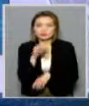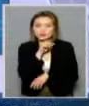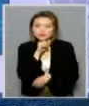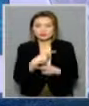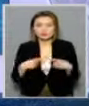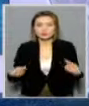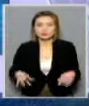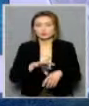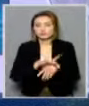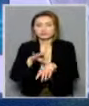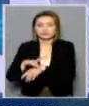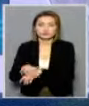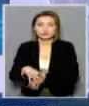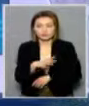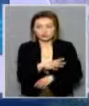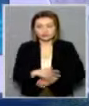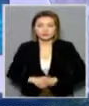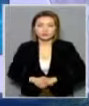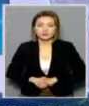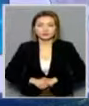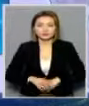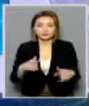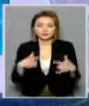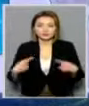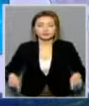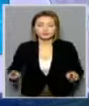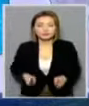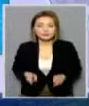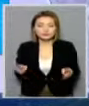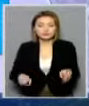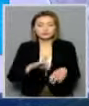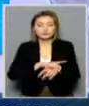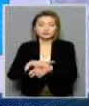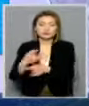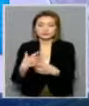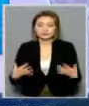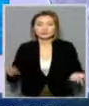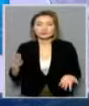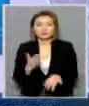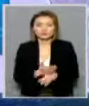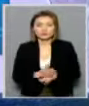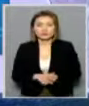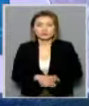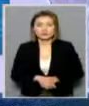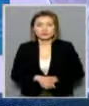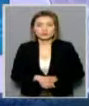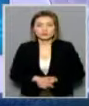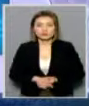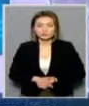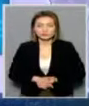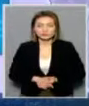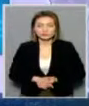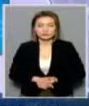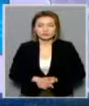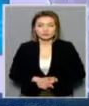алынды. Басқа да қылмыстық істер бойынша ұсталынған адамдар бар. Осы жерде